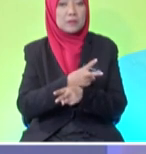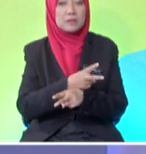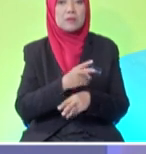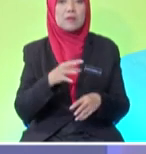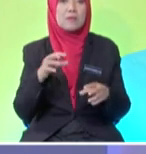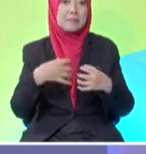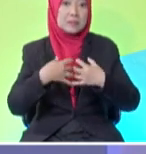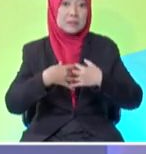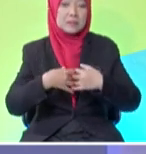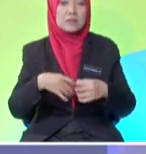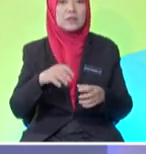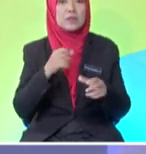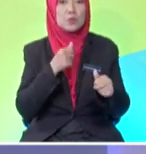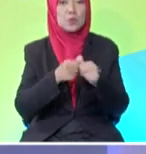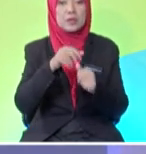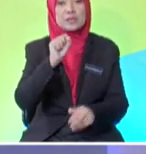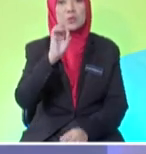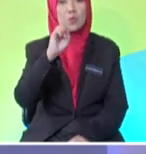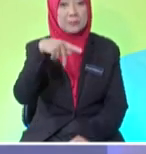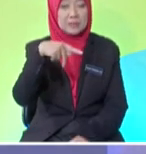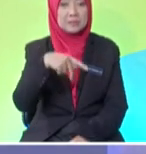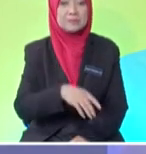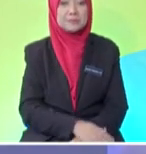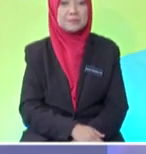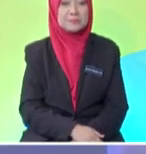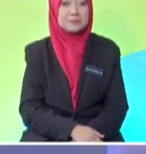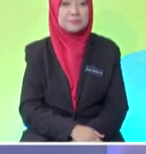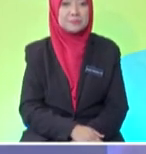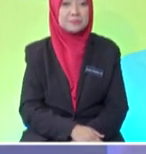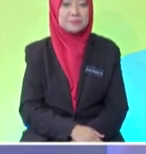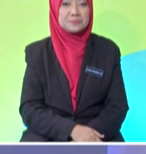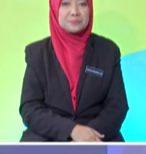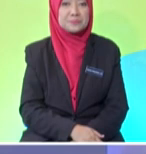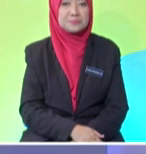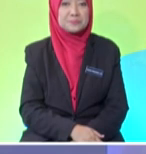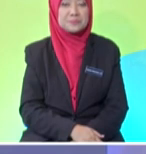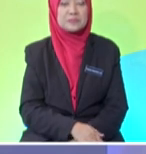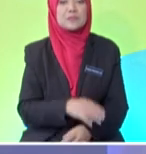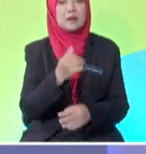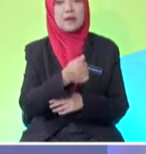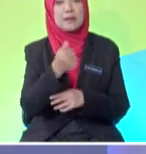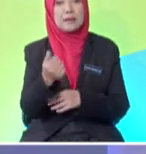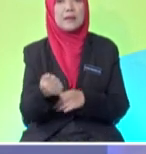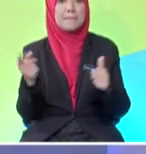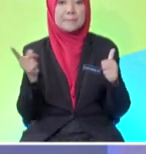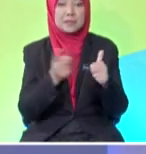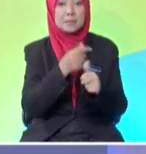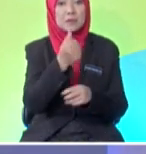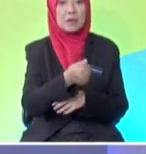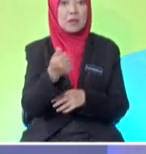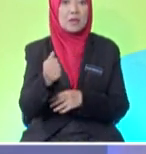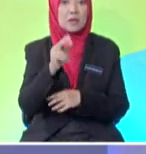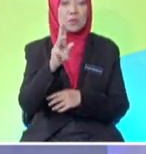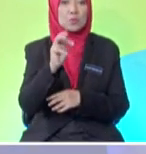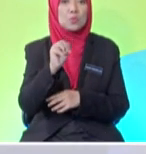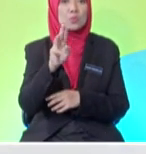standart pengeluaran Oke kita teruskan Oke alat yang pertama yaitu ala umum yaitu